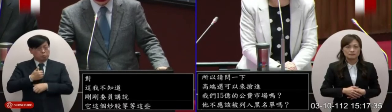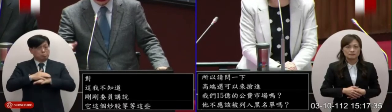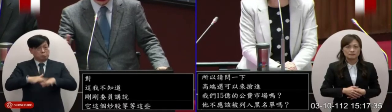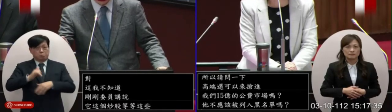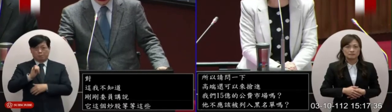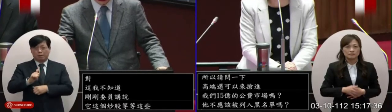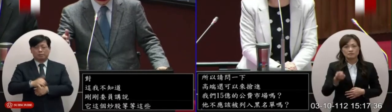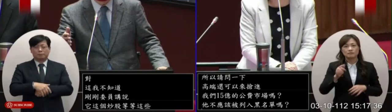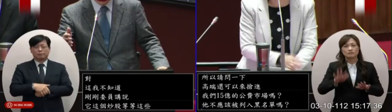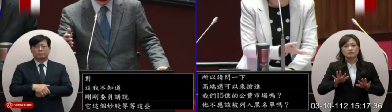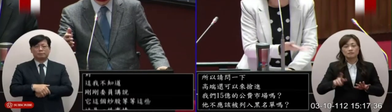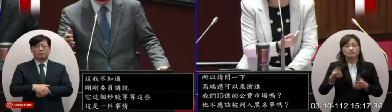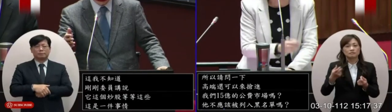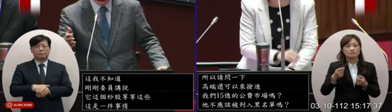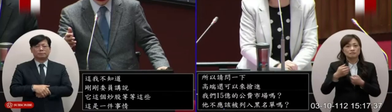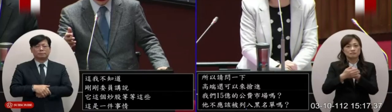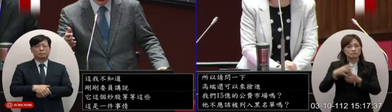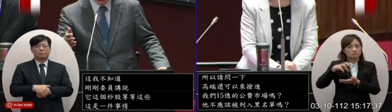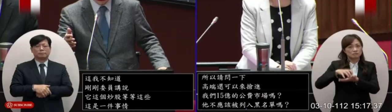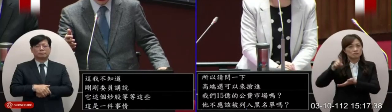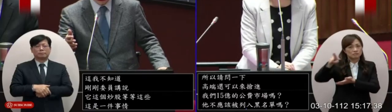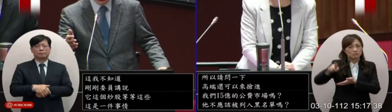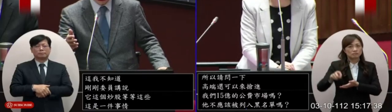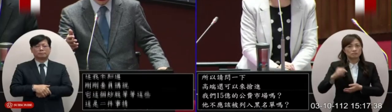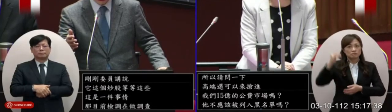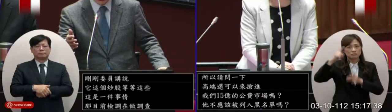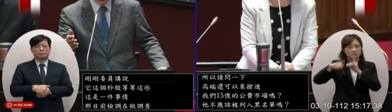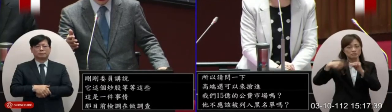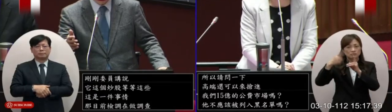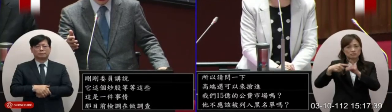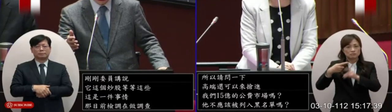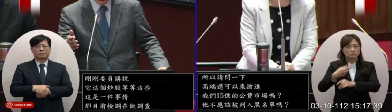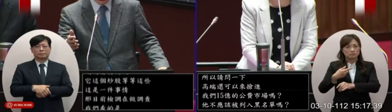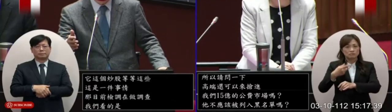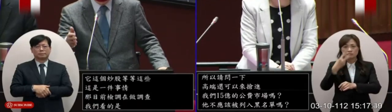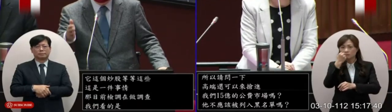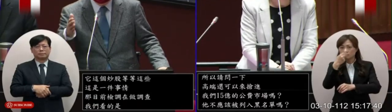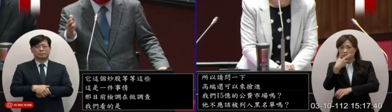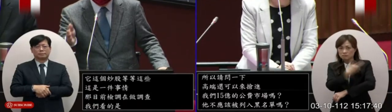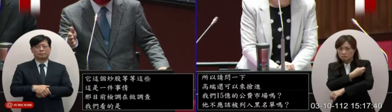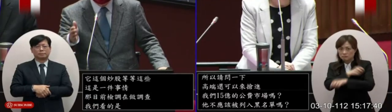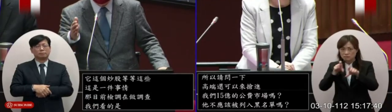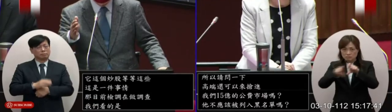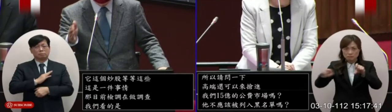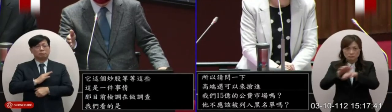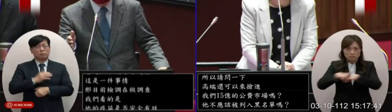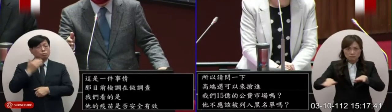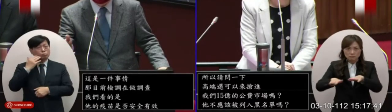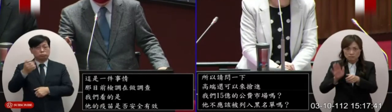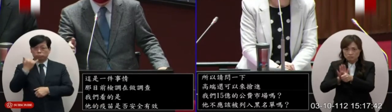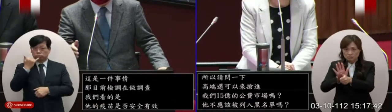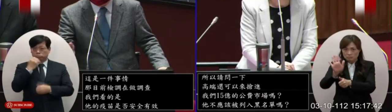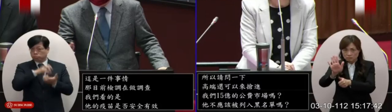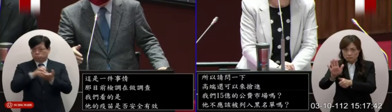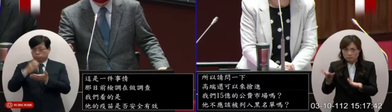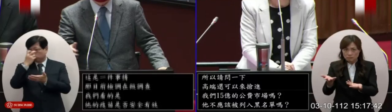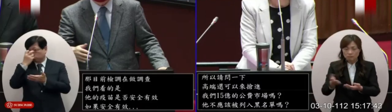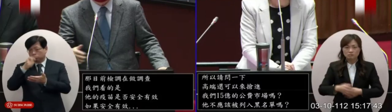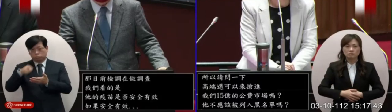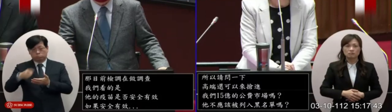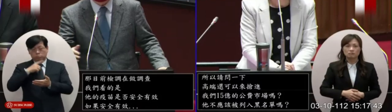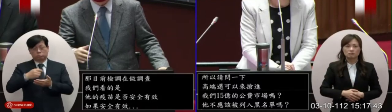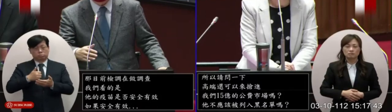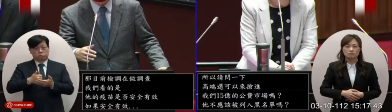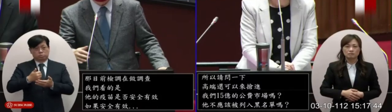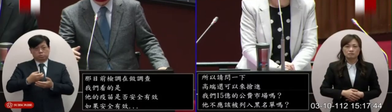全有效， 所以你现在又挂保证高端的流感疫苗是安全有效的吗？ 那当然，它如果能够通过这个